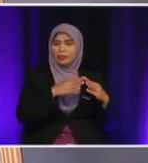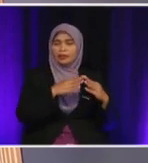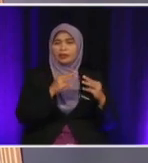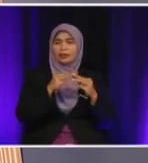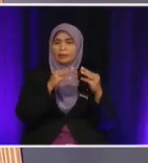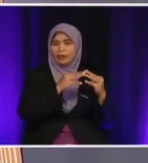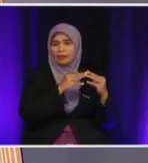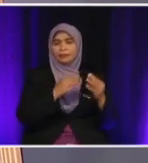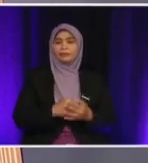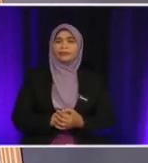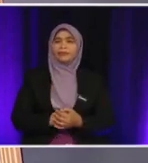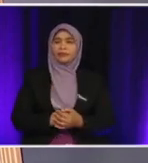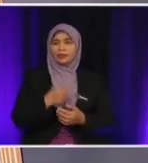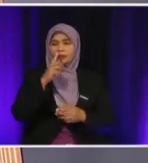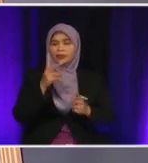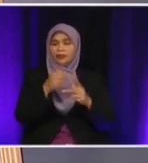untuk